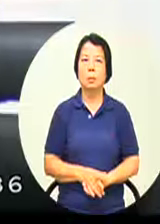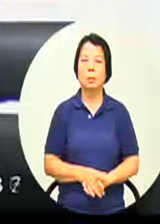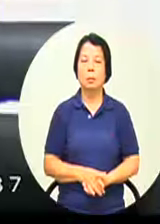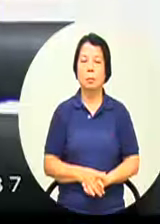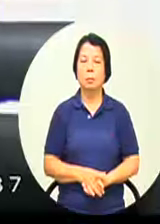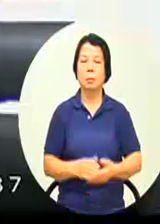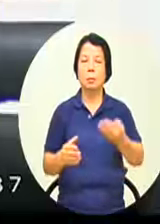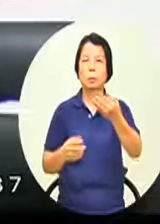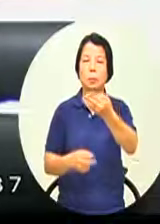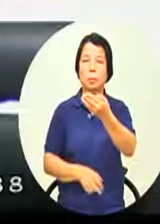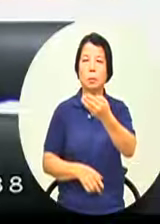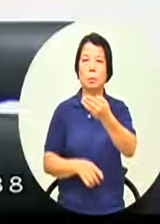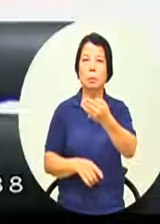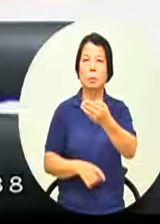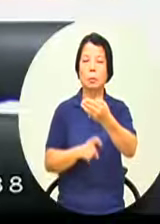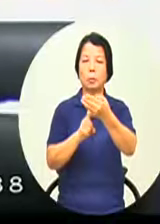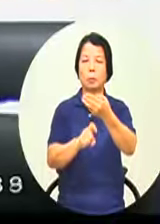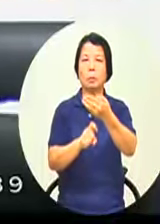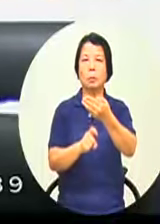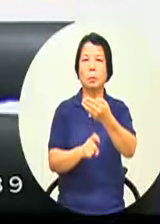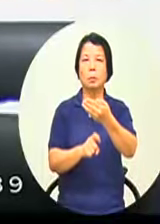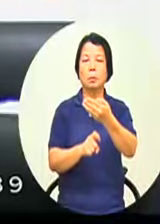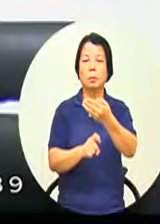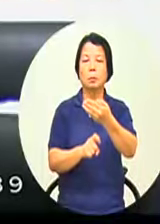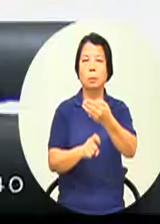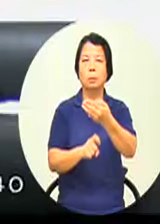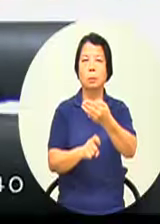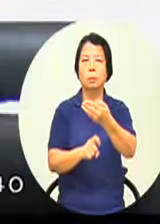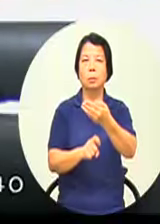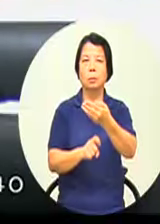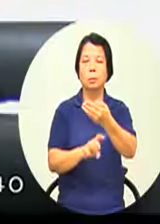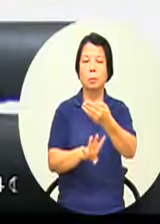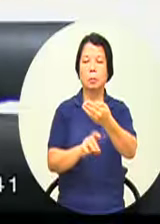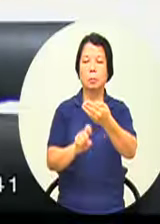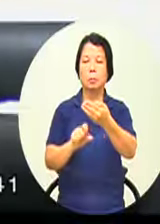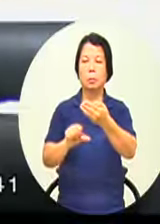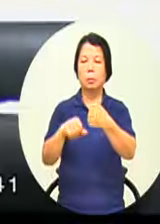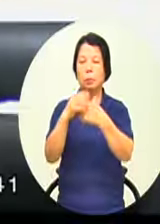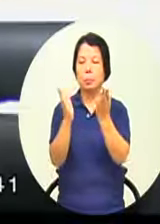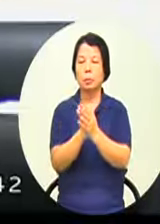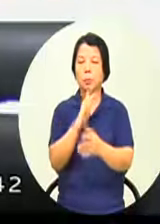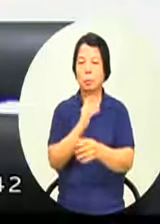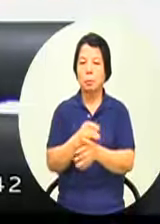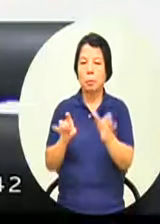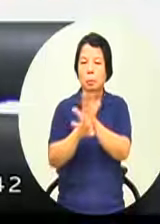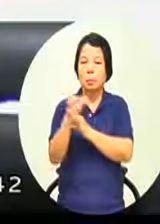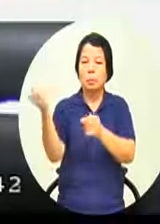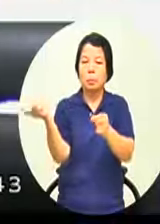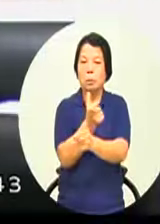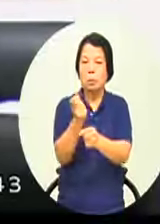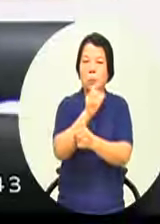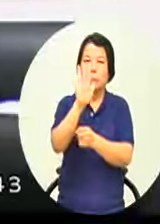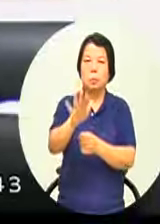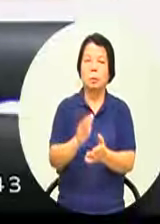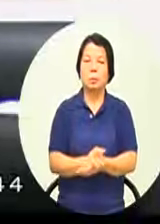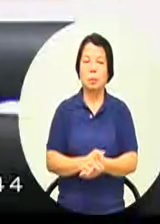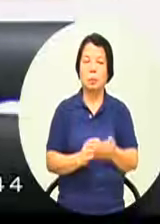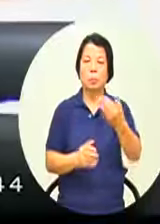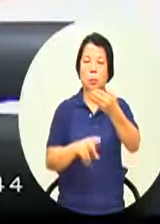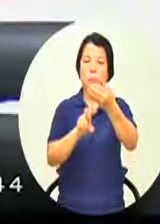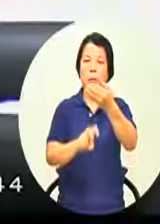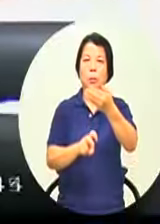九月，局长有讲十六、十七，又是我们的一个莫兰蒂台风。九